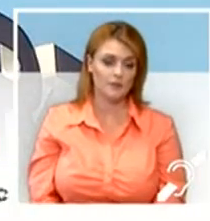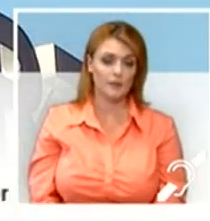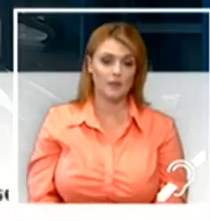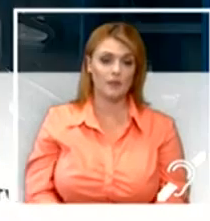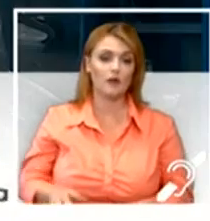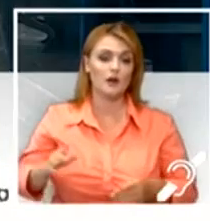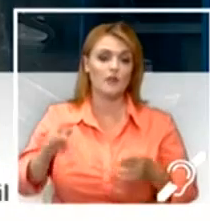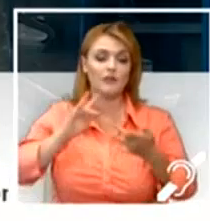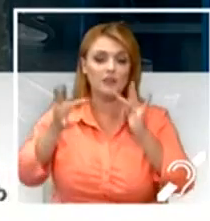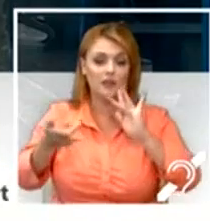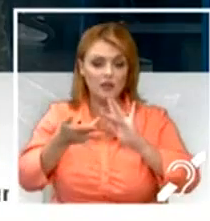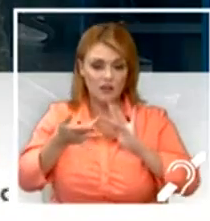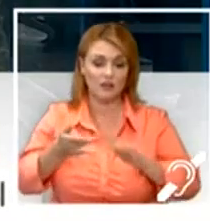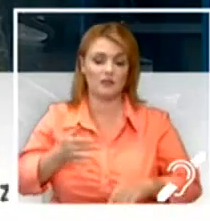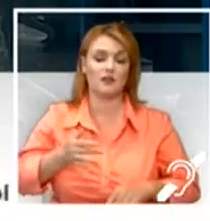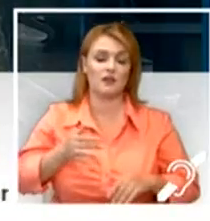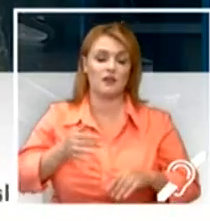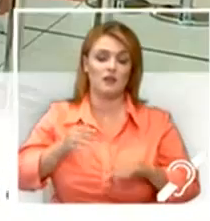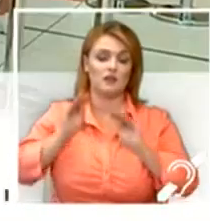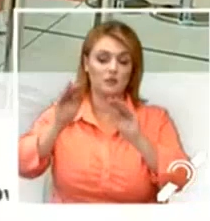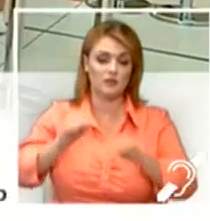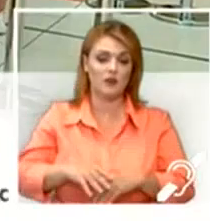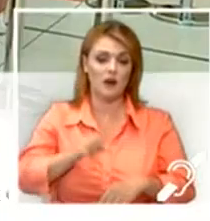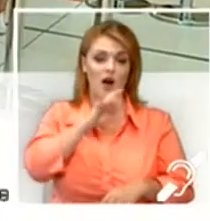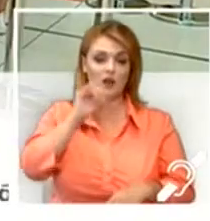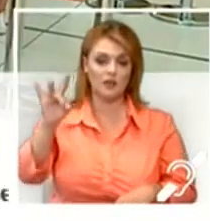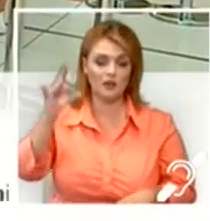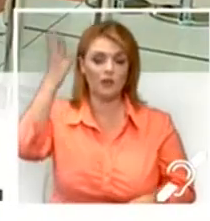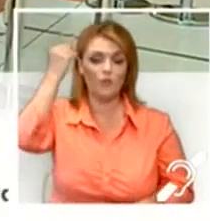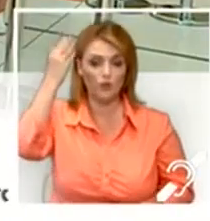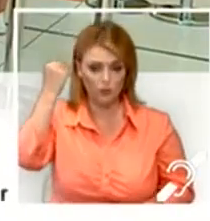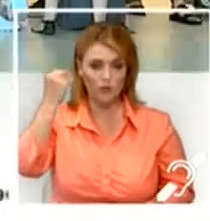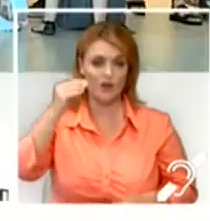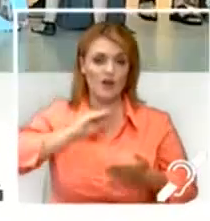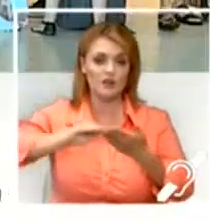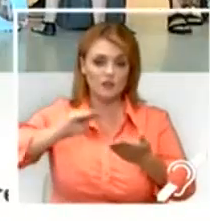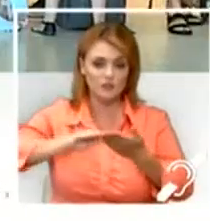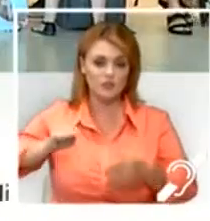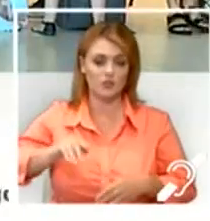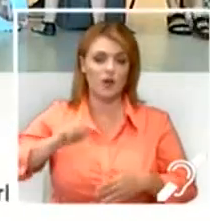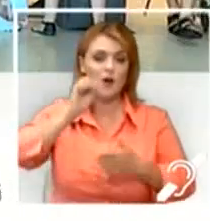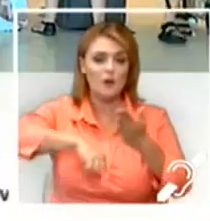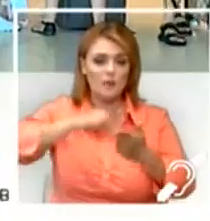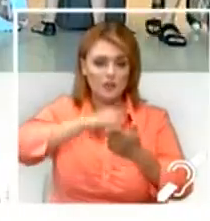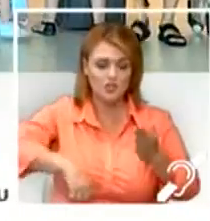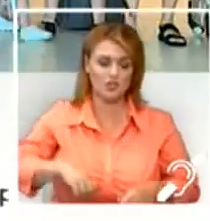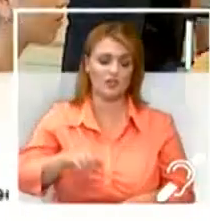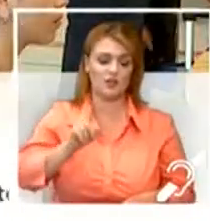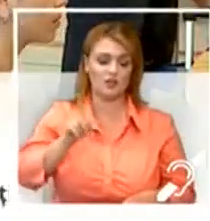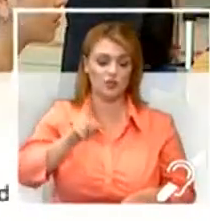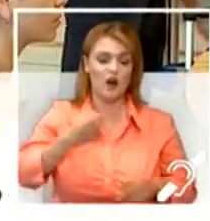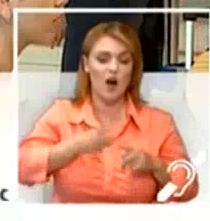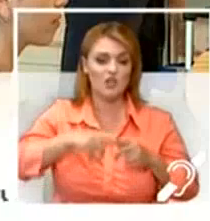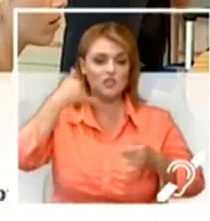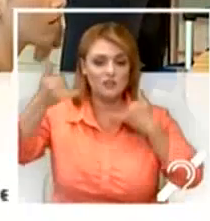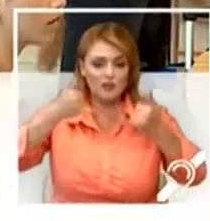Într-o postare pe rețea de socializare, compania Air Moldova scrie că alertele consecutive rețin aeronavele la sol între 4 și 6